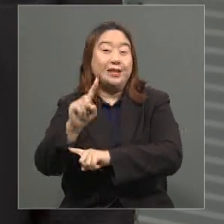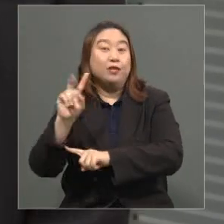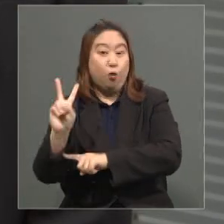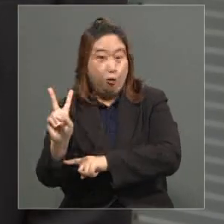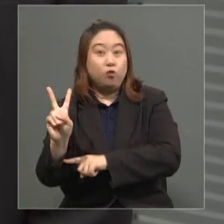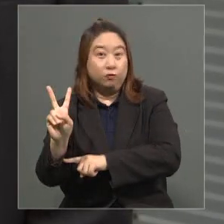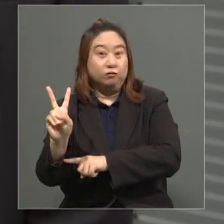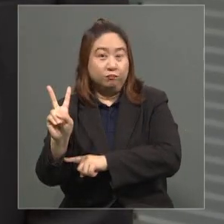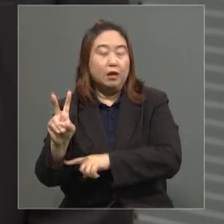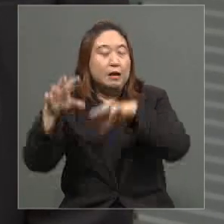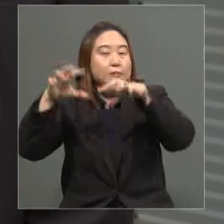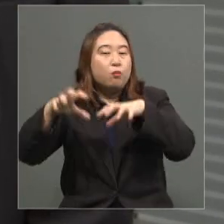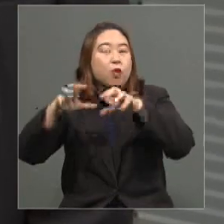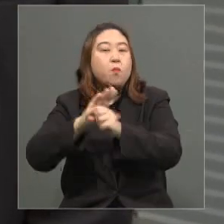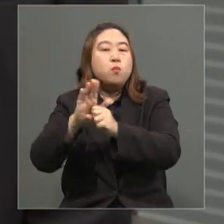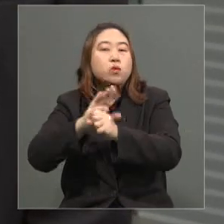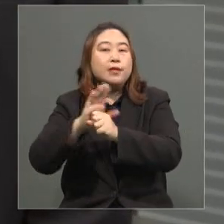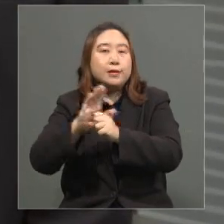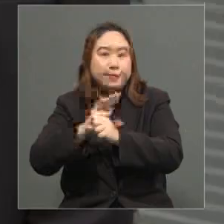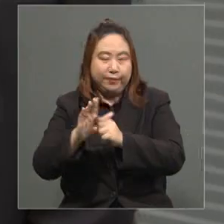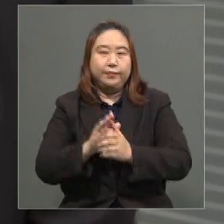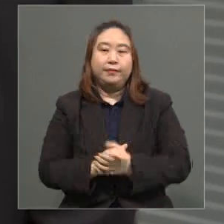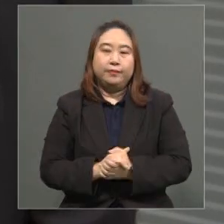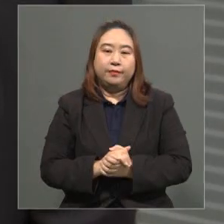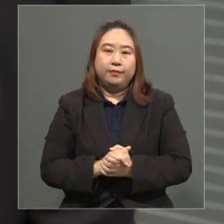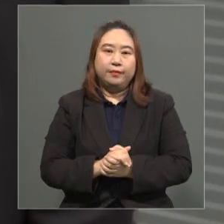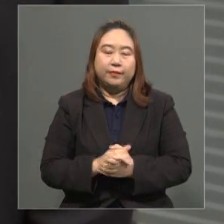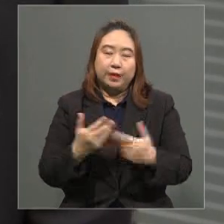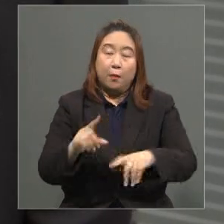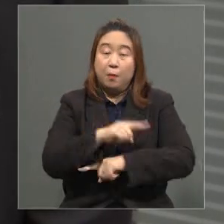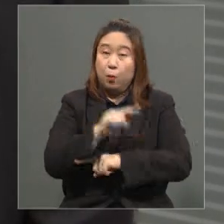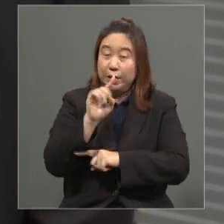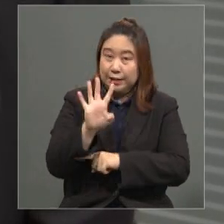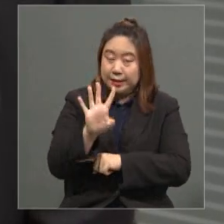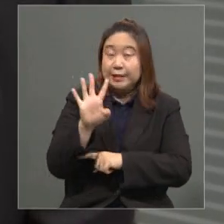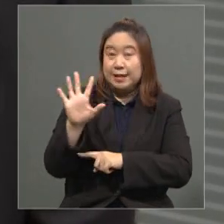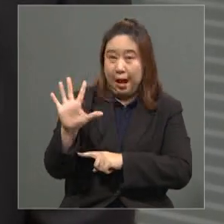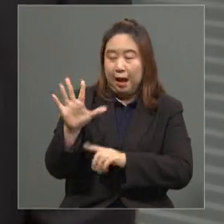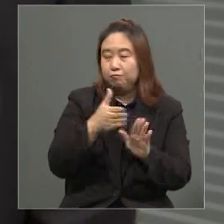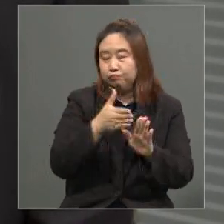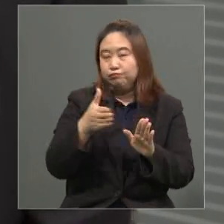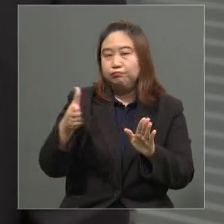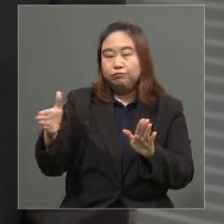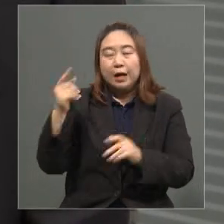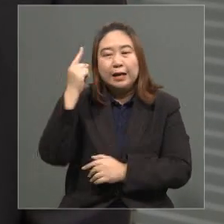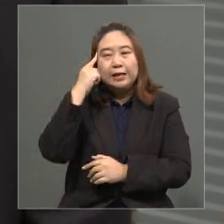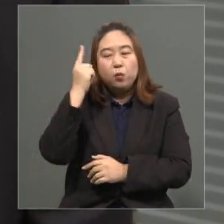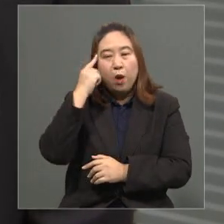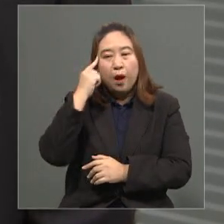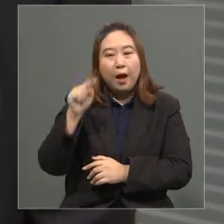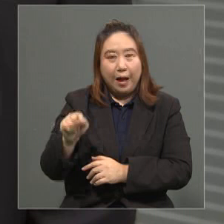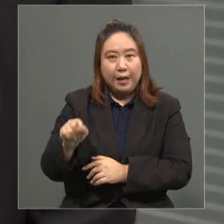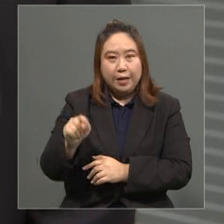รวบพมาก Tommy นะครัซึ่งเข้าใจวสถานการณ erfahren